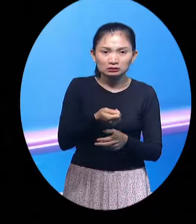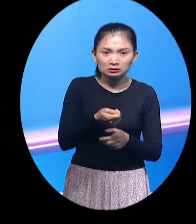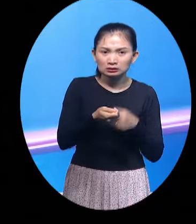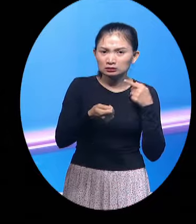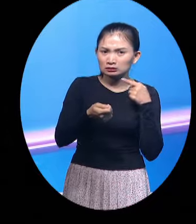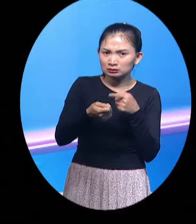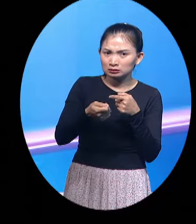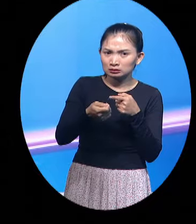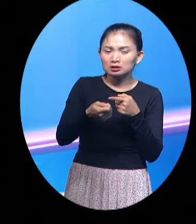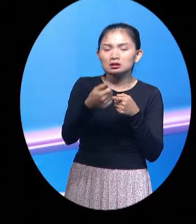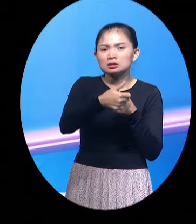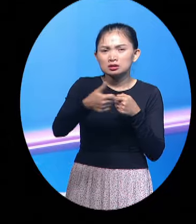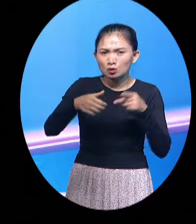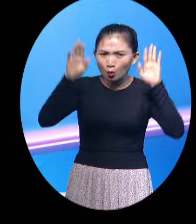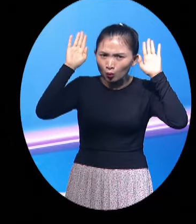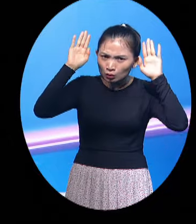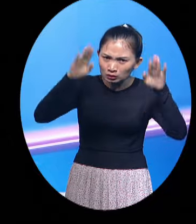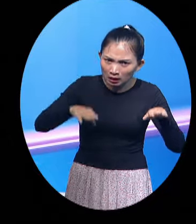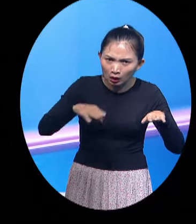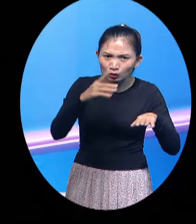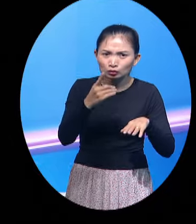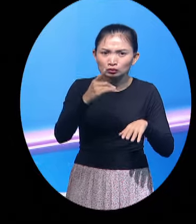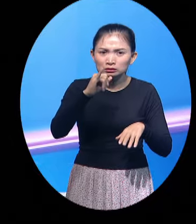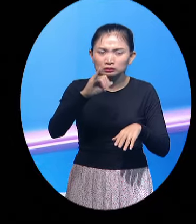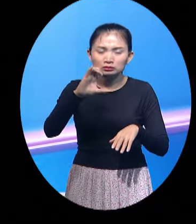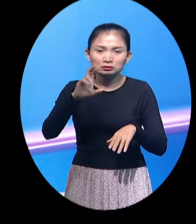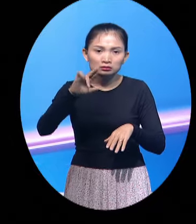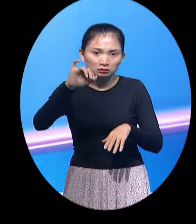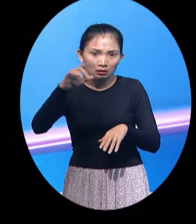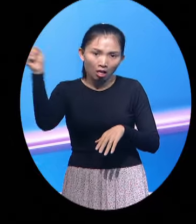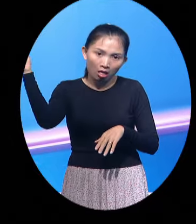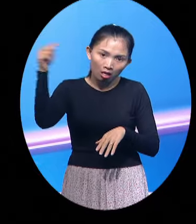loạn đã tấn công các nhà thờ Hồi giáo và khách sạn có người tị nạn từ châu Phi và Trung Đông đang trú ngụ. Tình trạng bất ổn